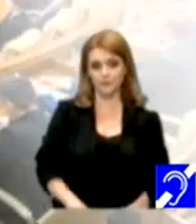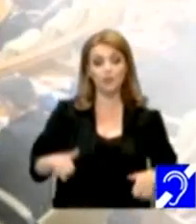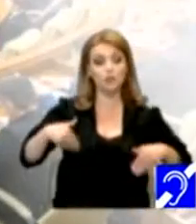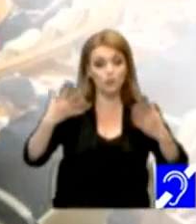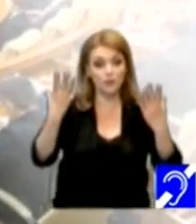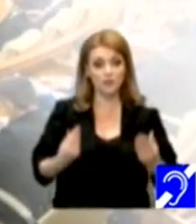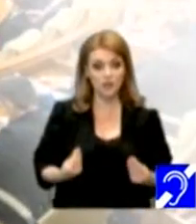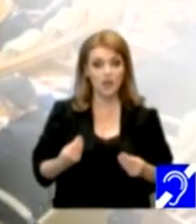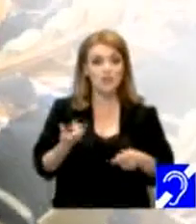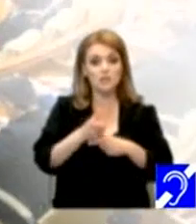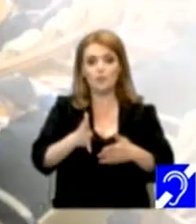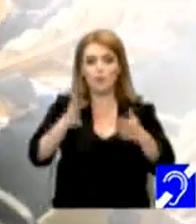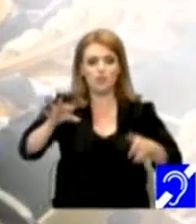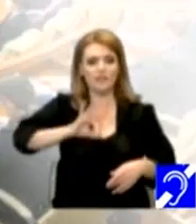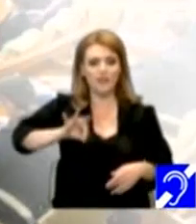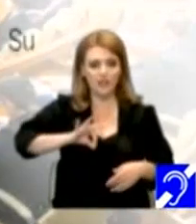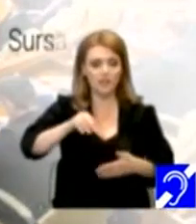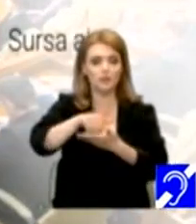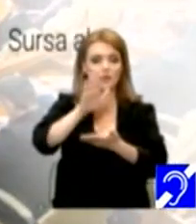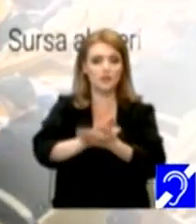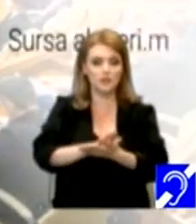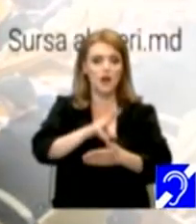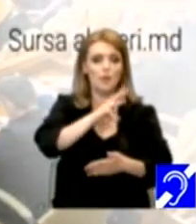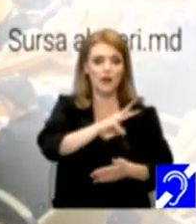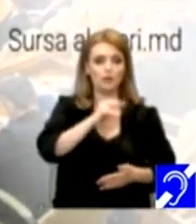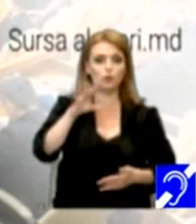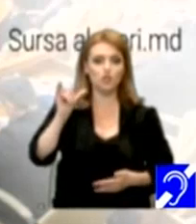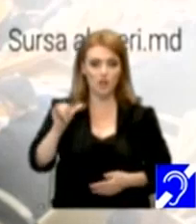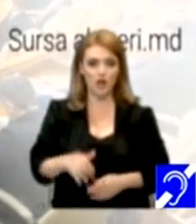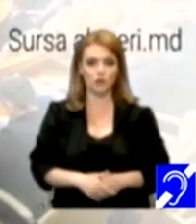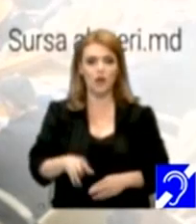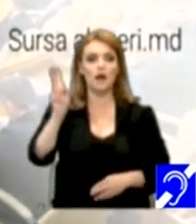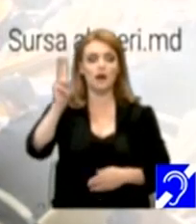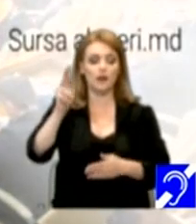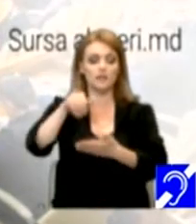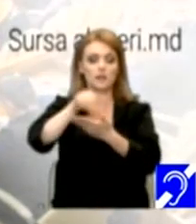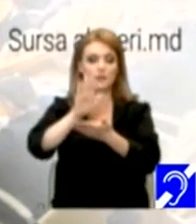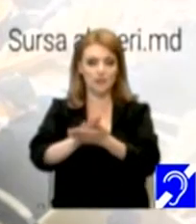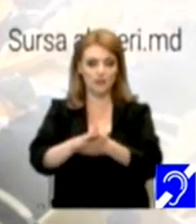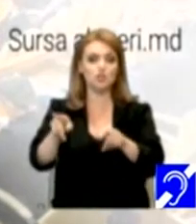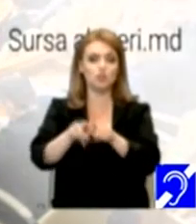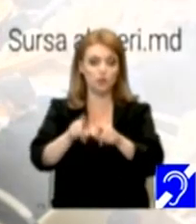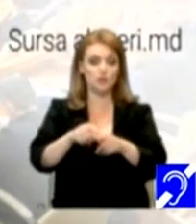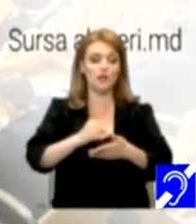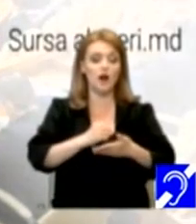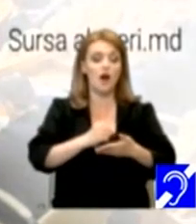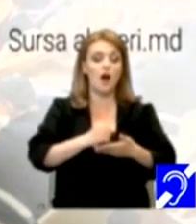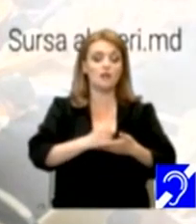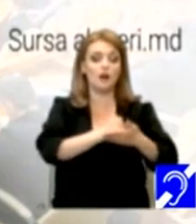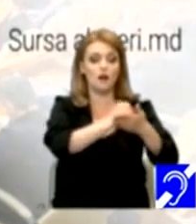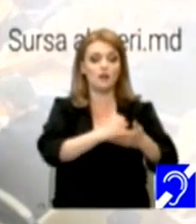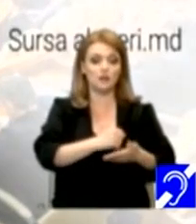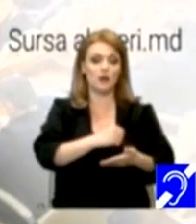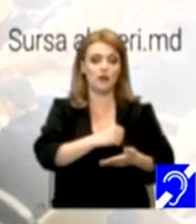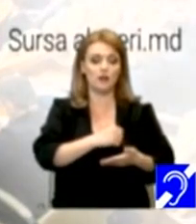Bun găsit! Cele mai mari venituri a declarat Mariana Durleșteanu, care se află în fruntea listei Partidului Legii și